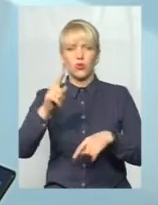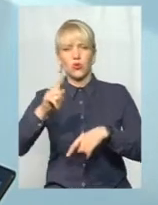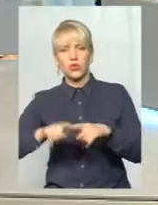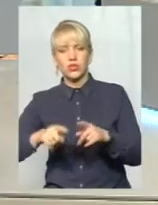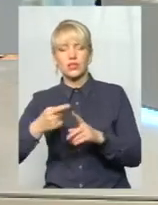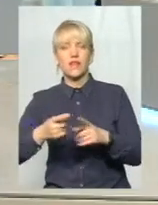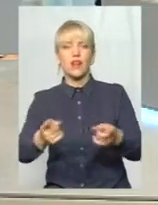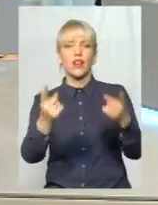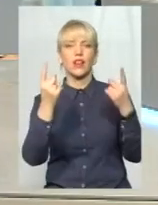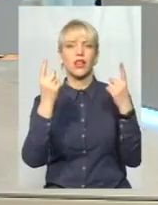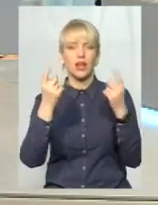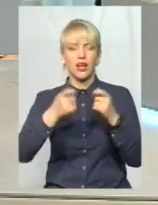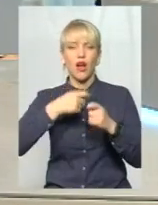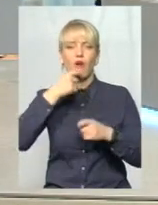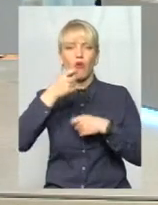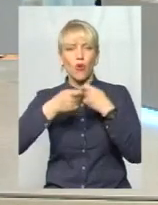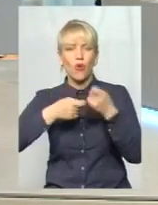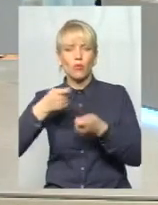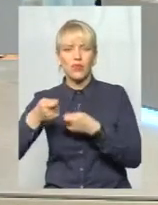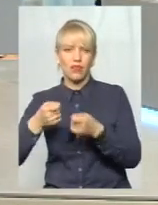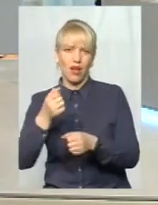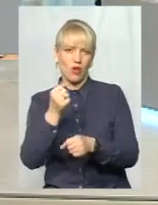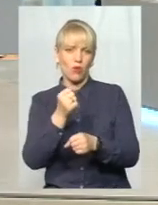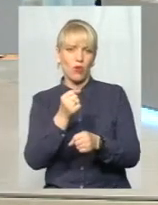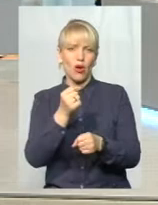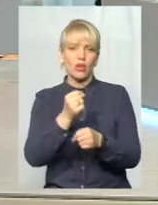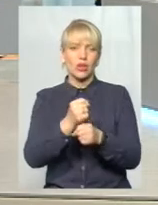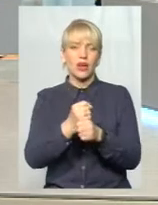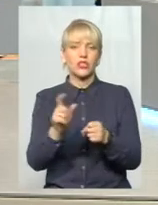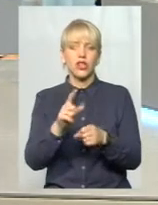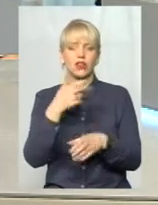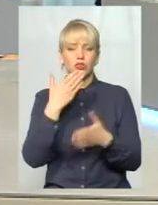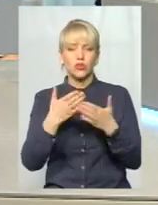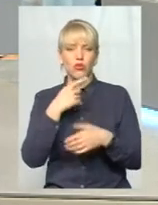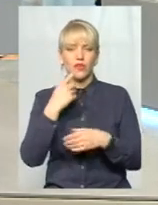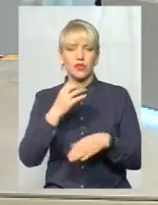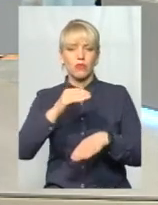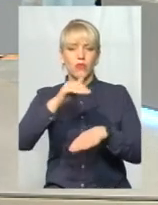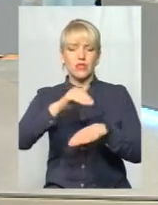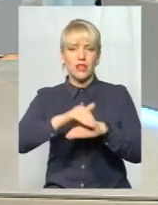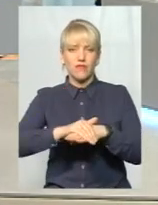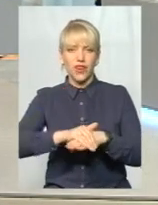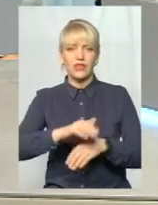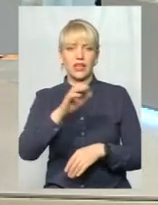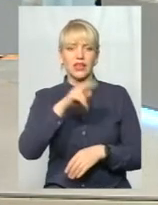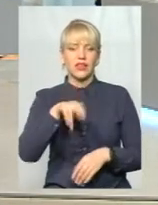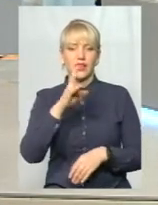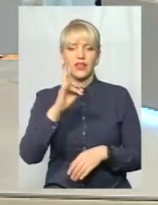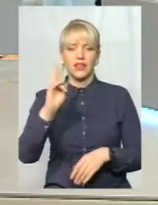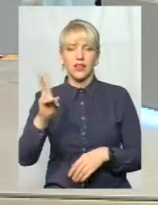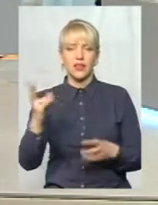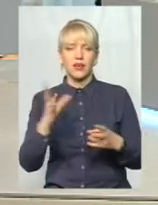клопітка робота. Якщо ми ж говоримо про встановлення факту ДНК, то це повинен бути збіг ДНК